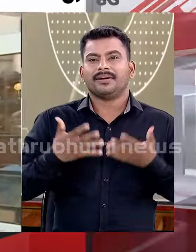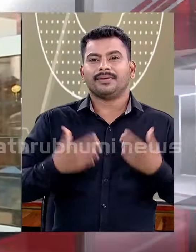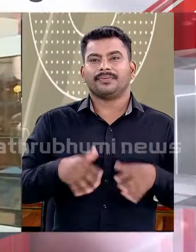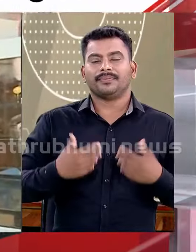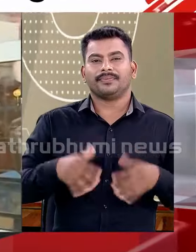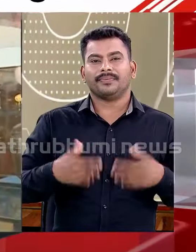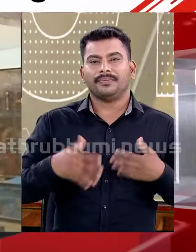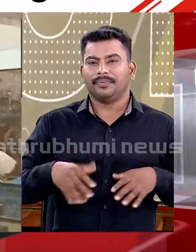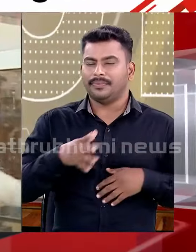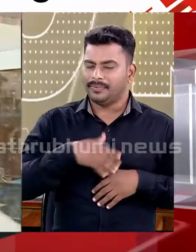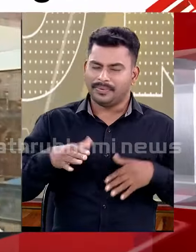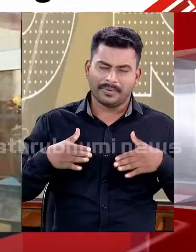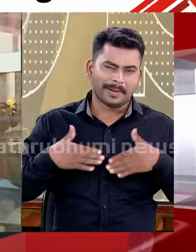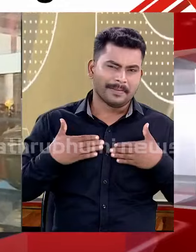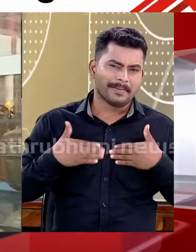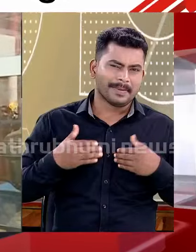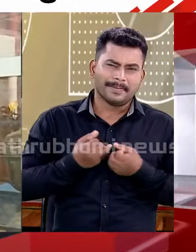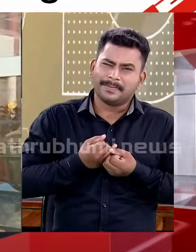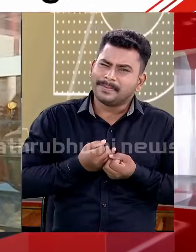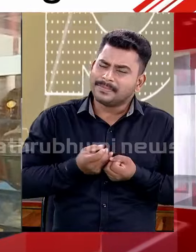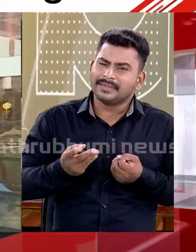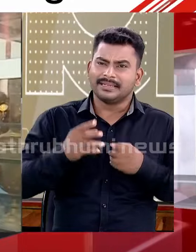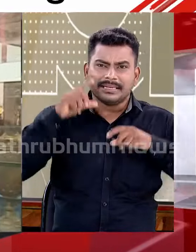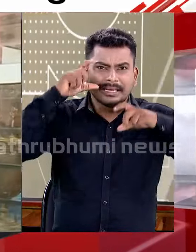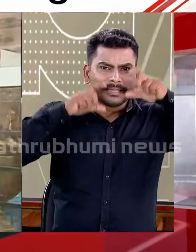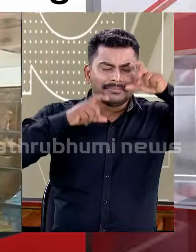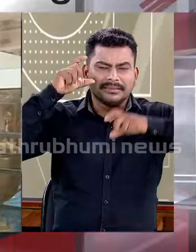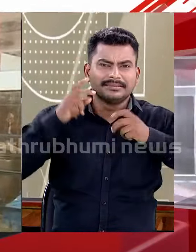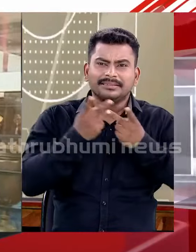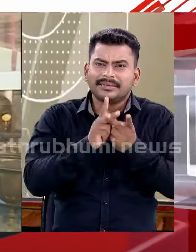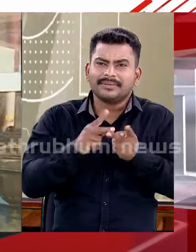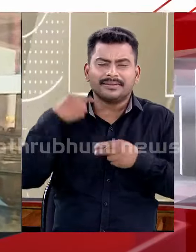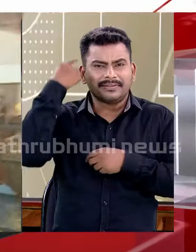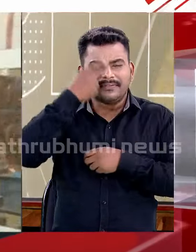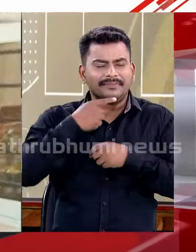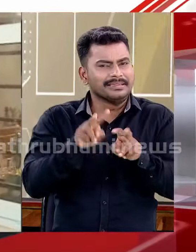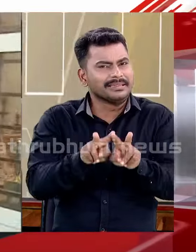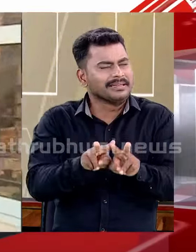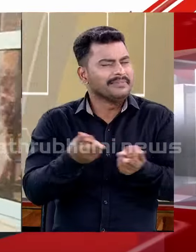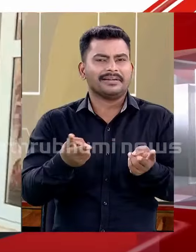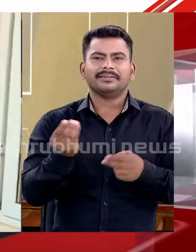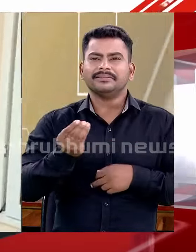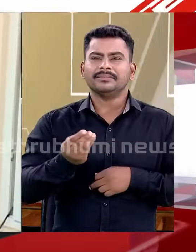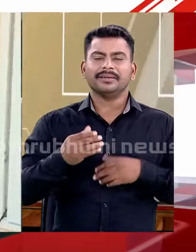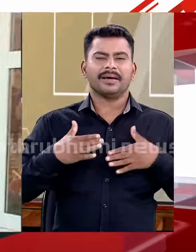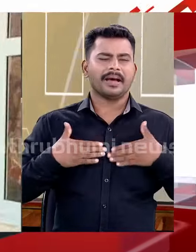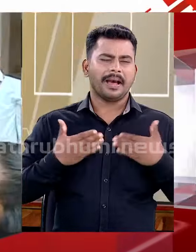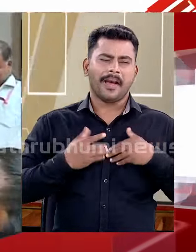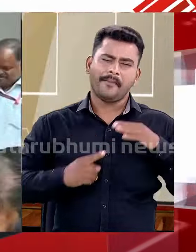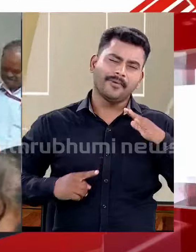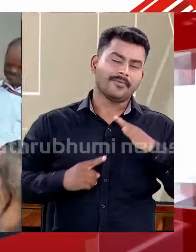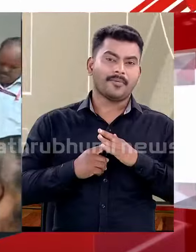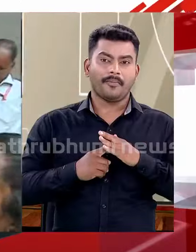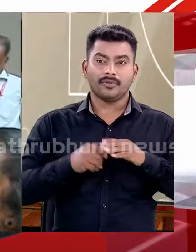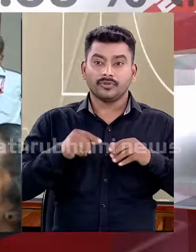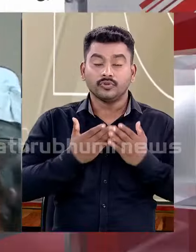പറയുക, വളരെ പലതരത്തിലുള്ള ഭാവങ്ങൾ കാണാം, പലതരത്തിലുള്ള മുഖങ്ങൾ കാണാം. അവർ പരീക്ഷ എഴുതി കഴിഞ്ഞ് ഇന്ന്